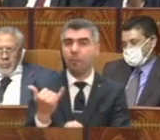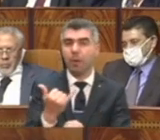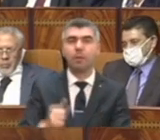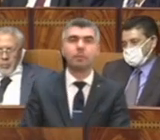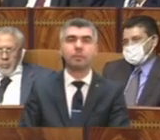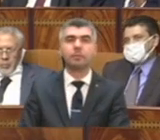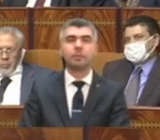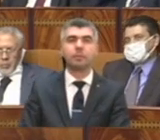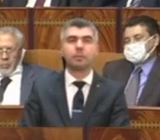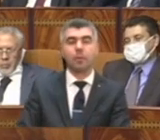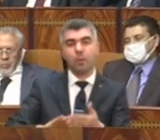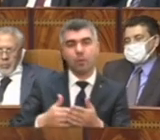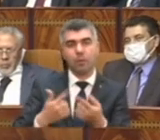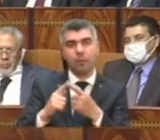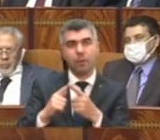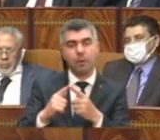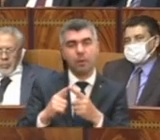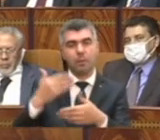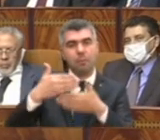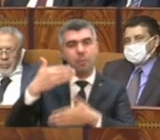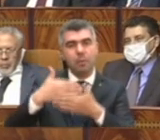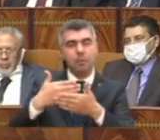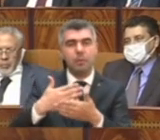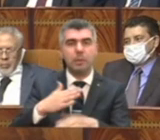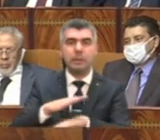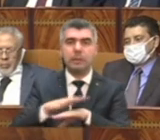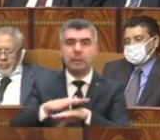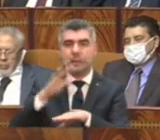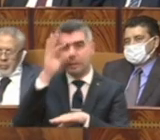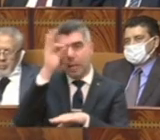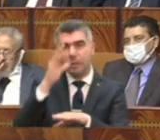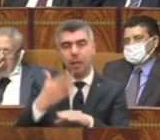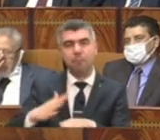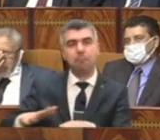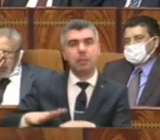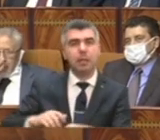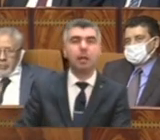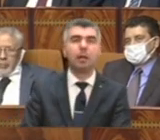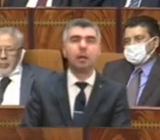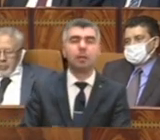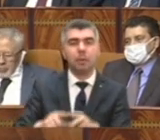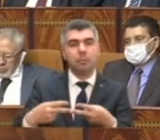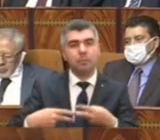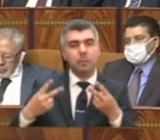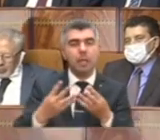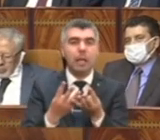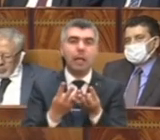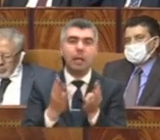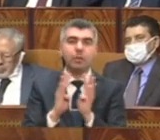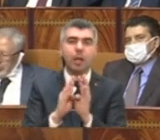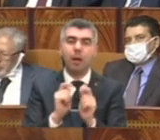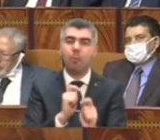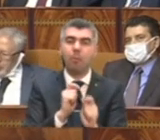تهم قطاع التعمير والإسكان وسياسة المدينة وهو ما لمسناه خلال تقديم عرضكم امام اللجنه لمناقشه